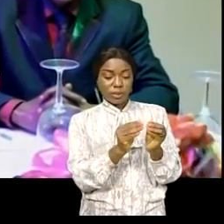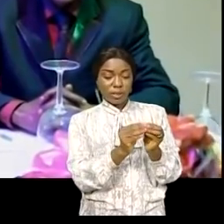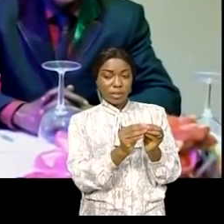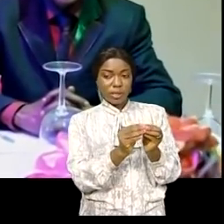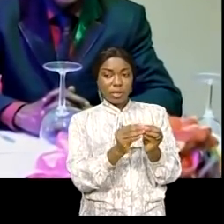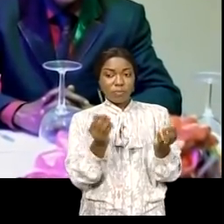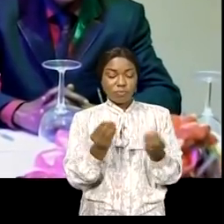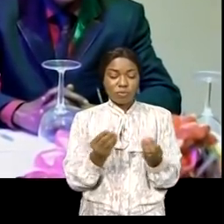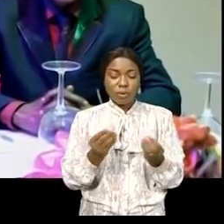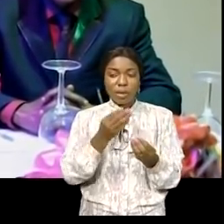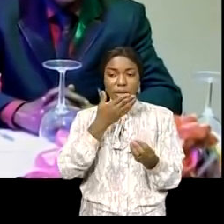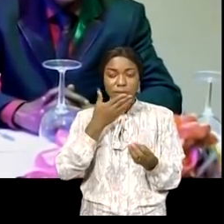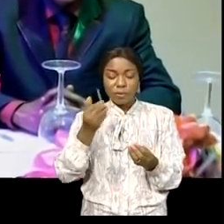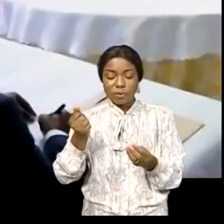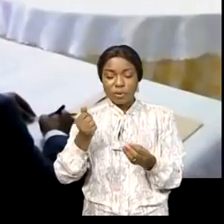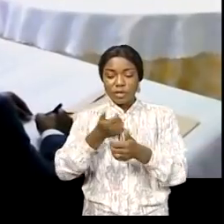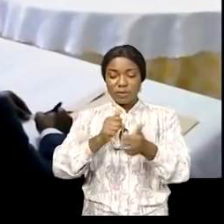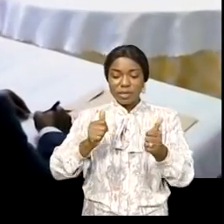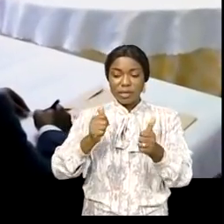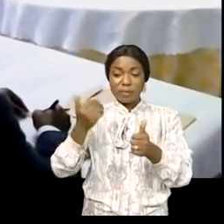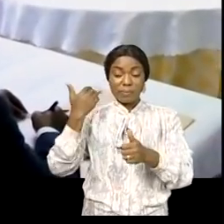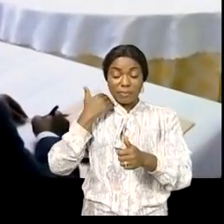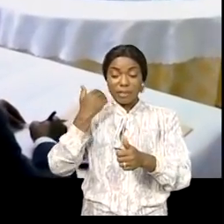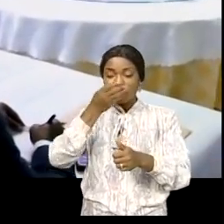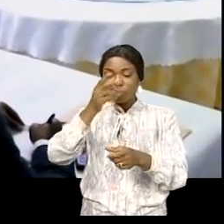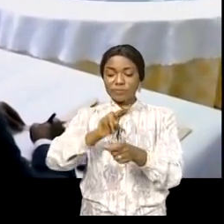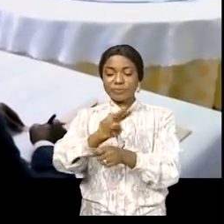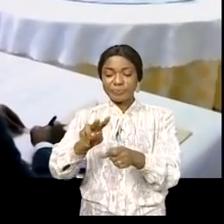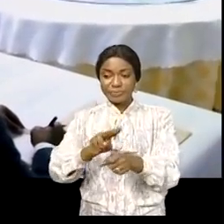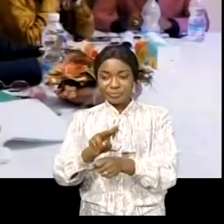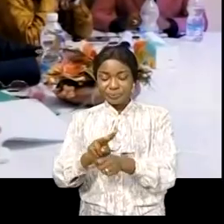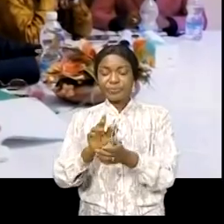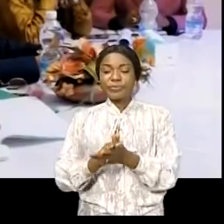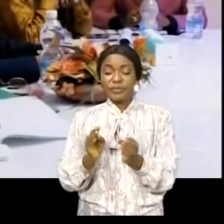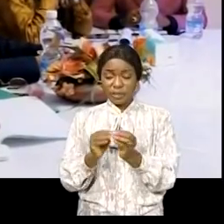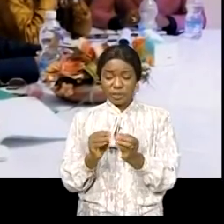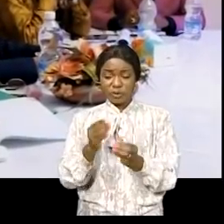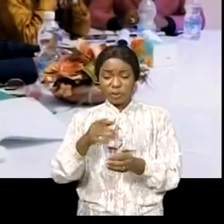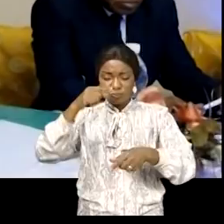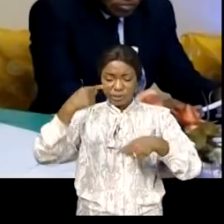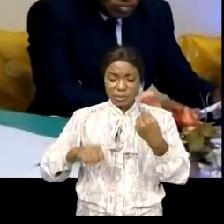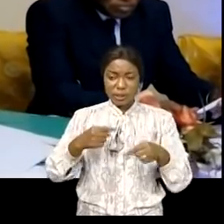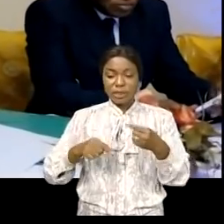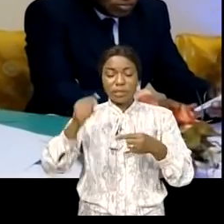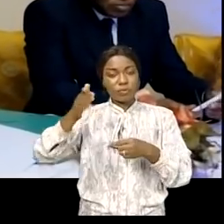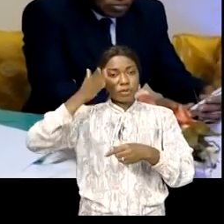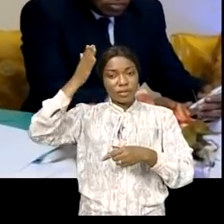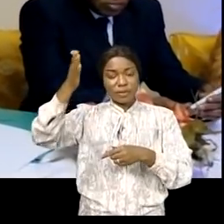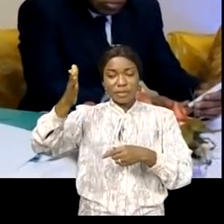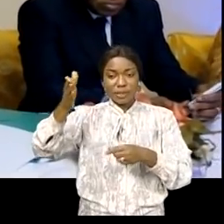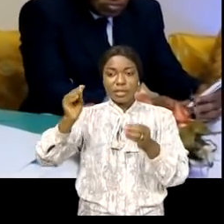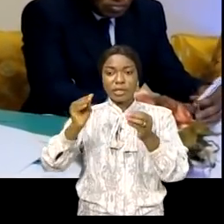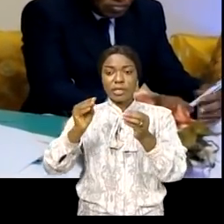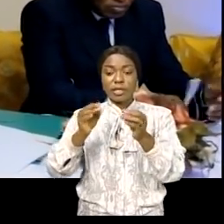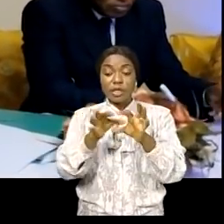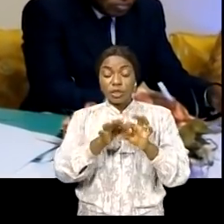de COVID-19. L'objectif de cette première réunion académique et stratégique était de discuter de l'avenir de l'Union des Églises